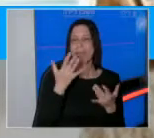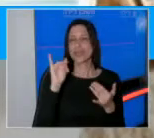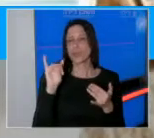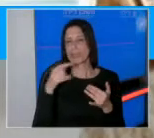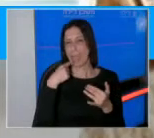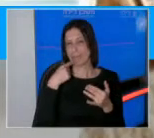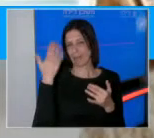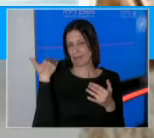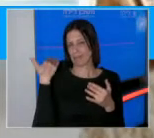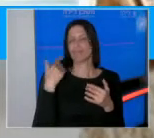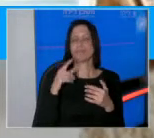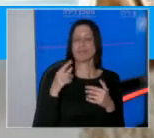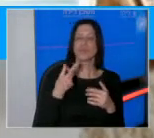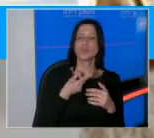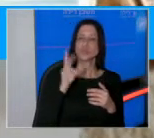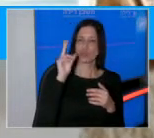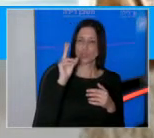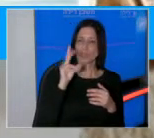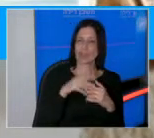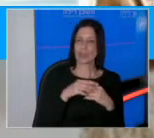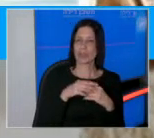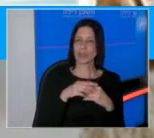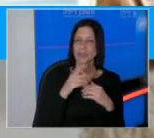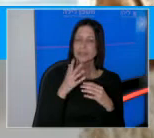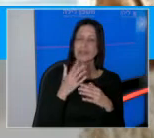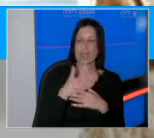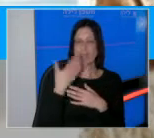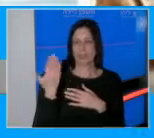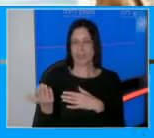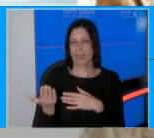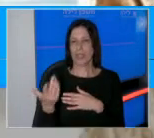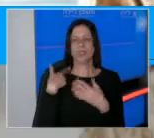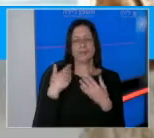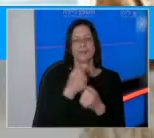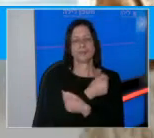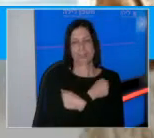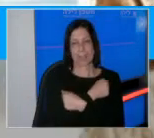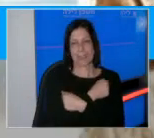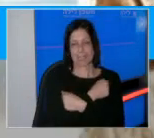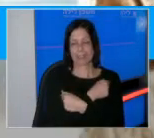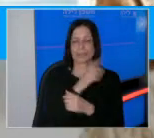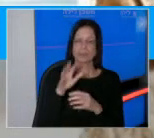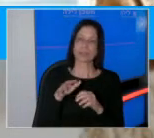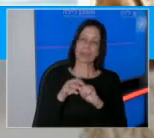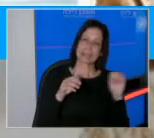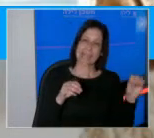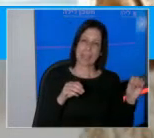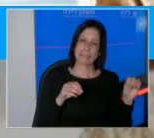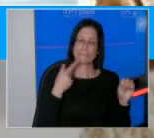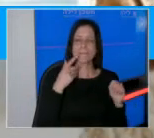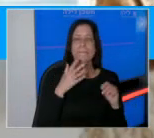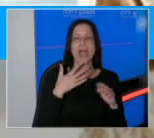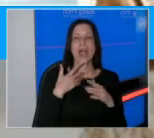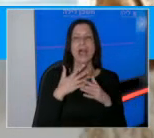אמר, שיותר מזה שהימין מחבק את המזרחים,